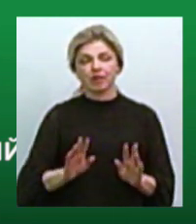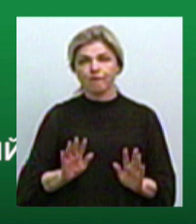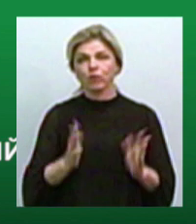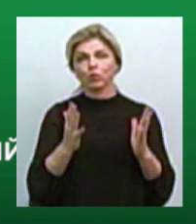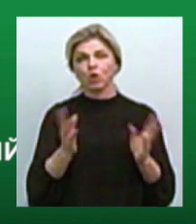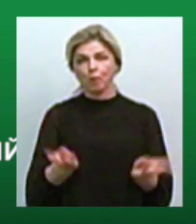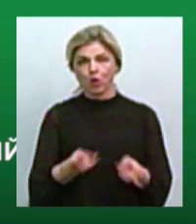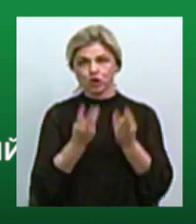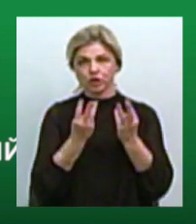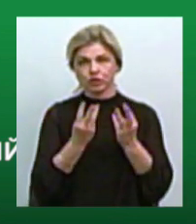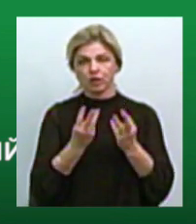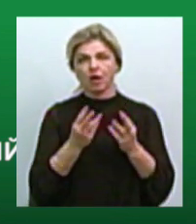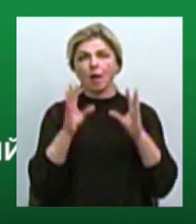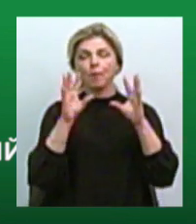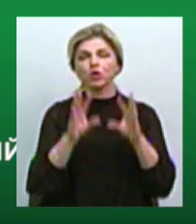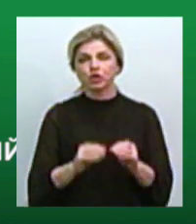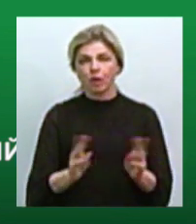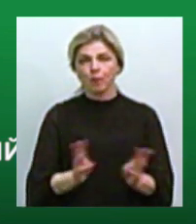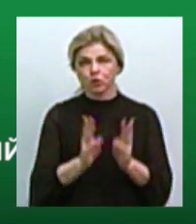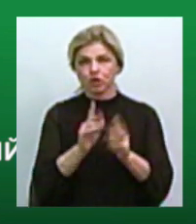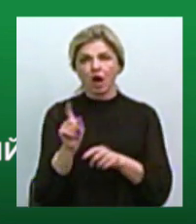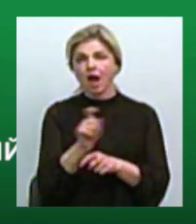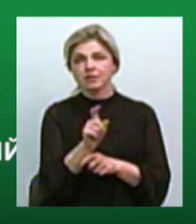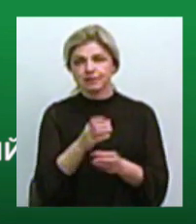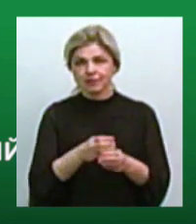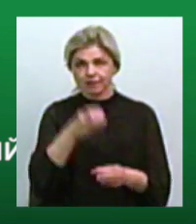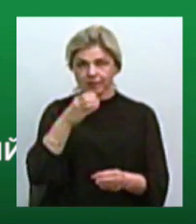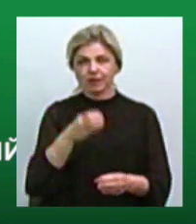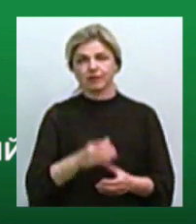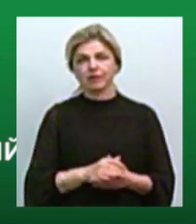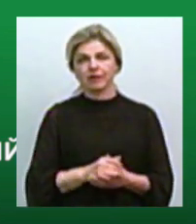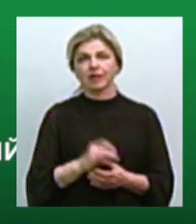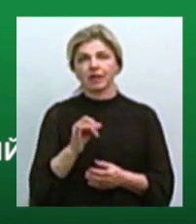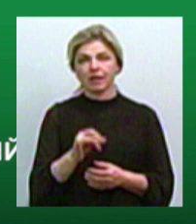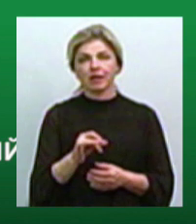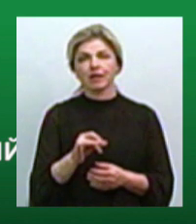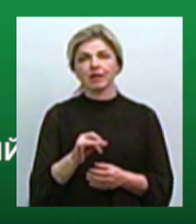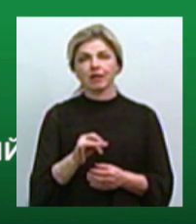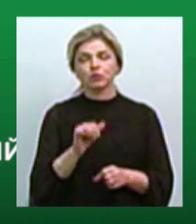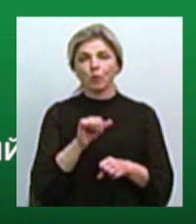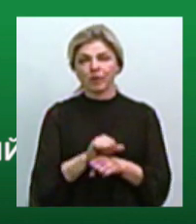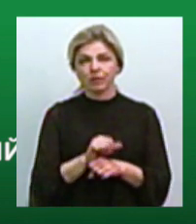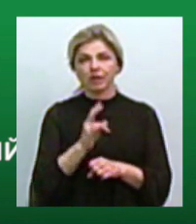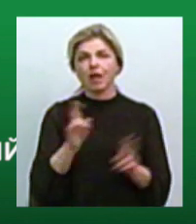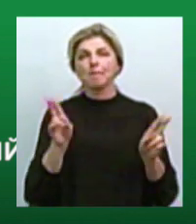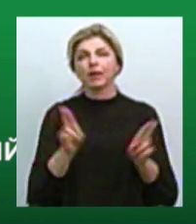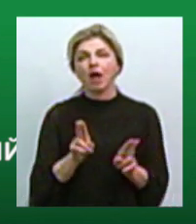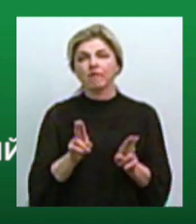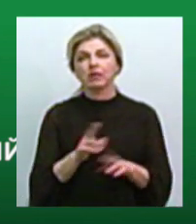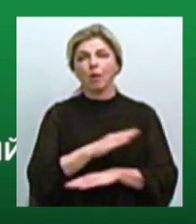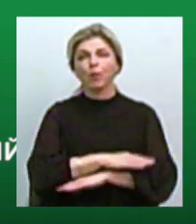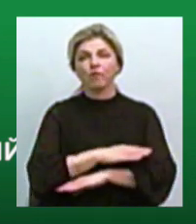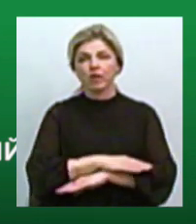пожежі, гасіння пожежі вогнегасником, водяним стволом. Окрім цього, зупинились на правила поведінки